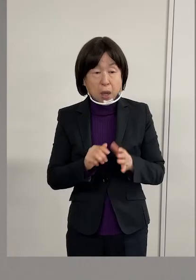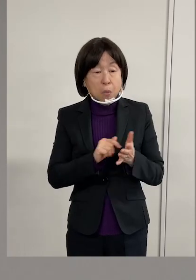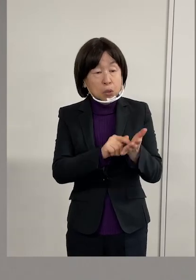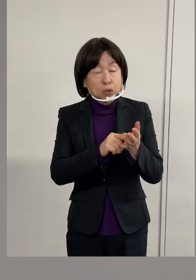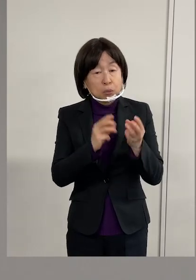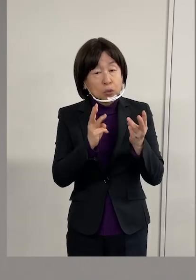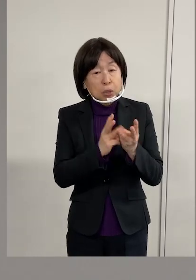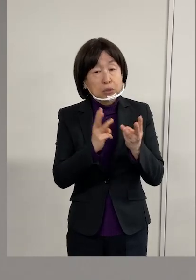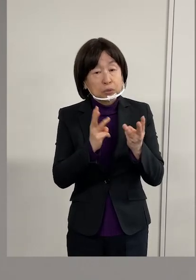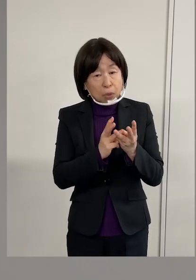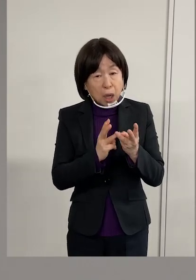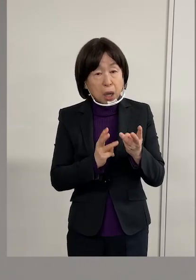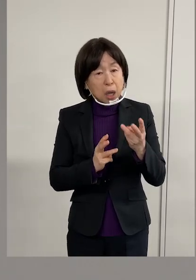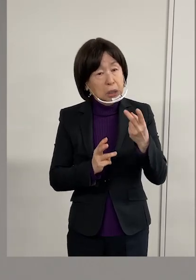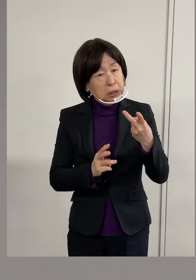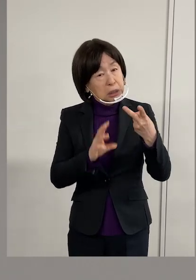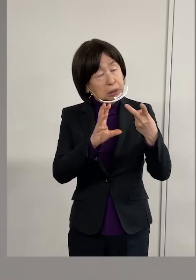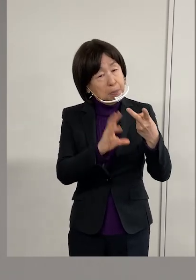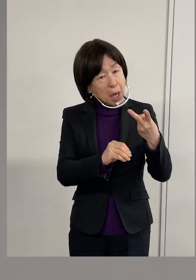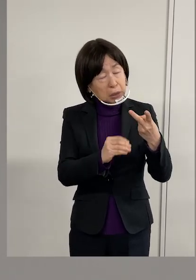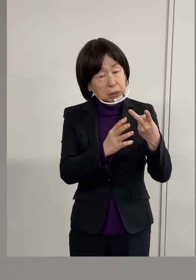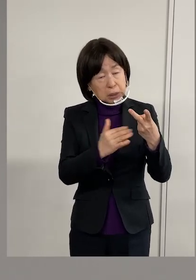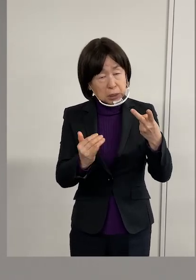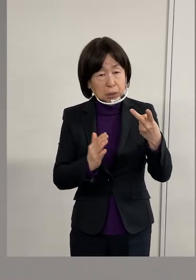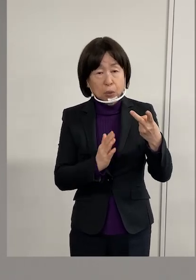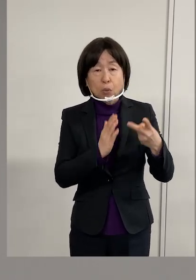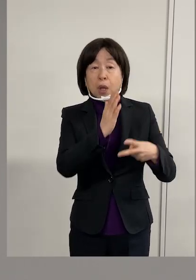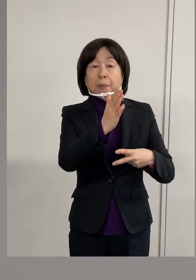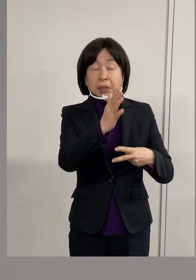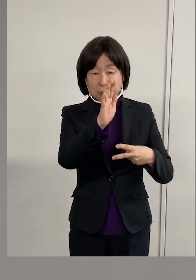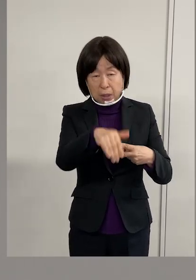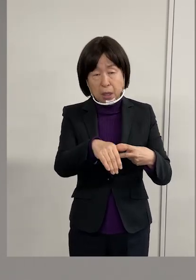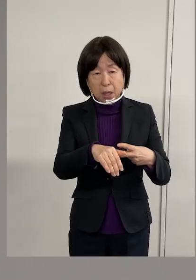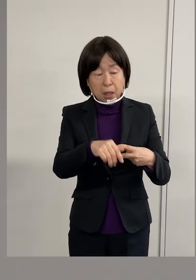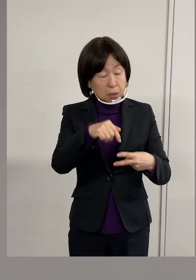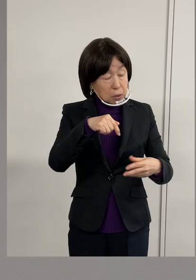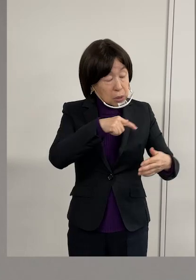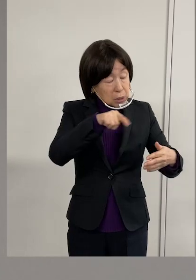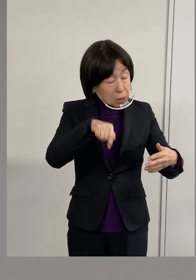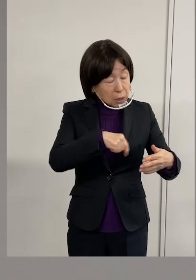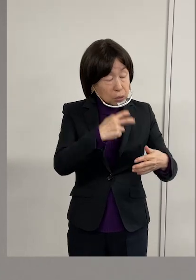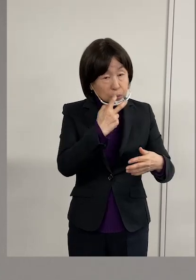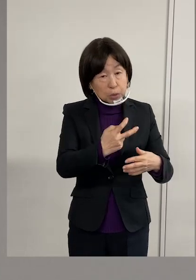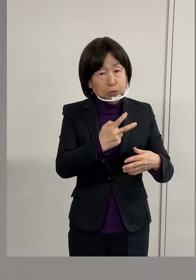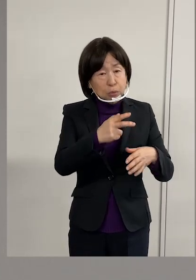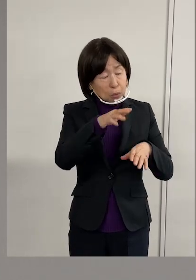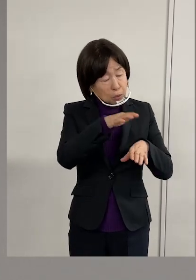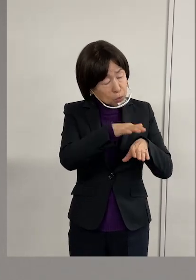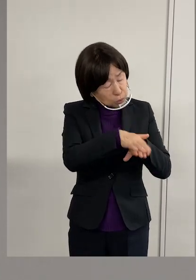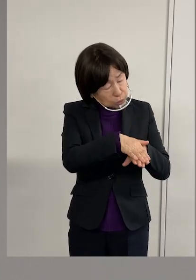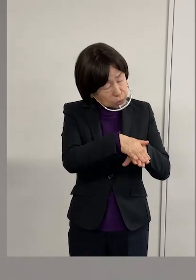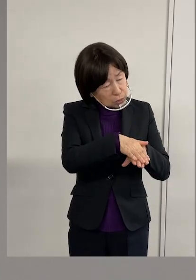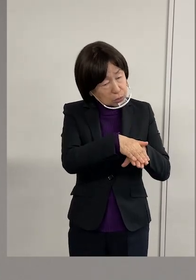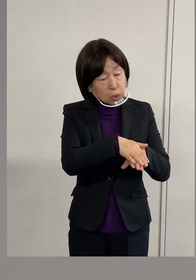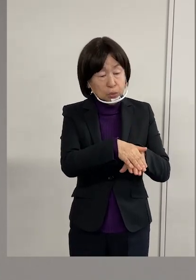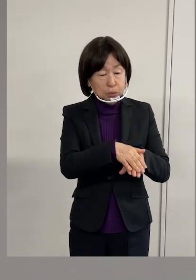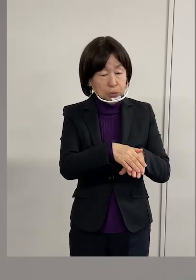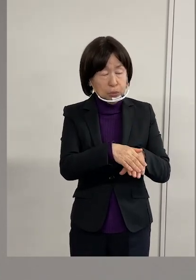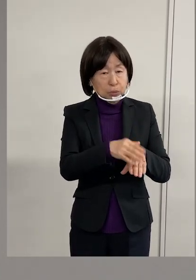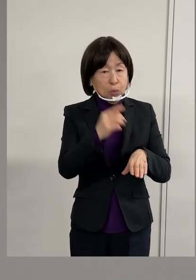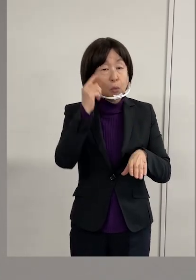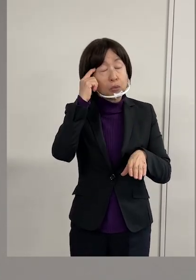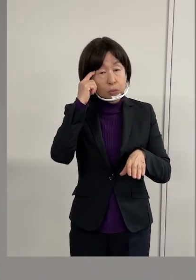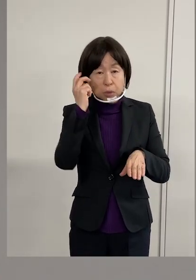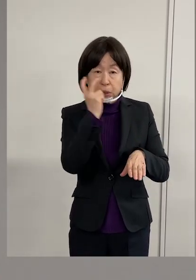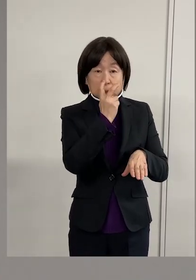ちょっと重複のチェックをする必要がありますので、これが確定値ではないですが、オウム人数は2万人を超えており